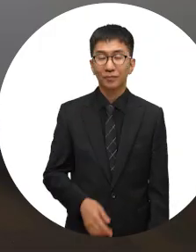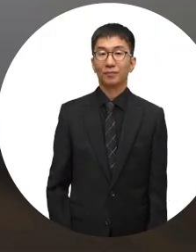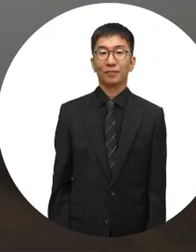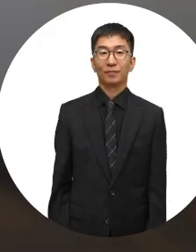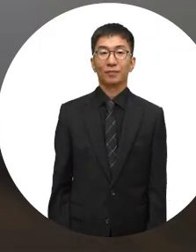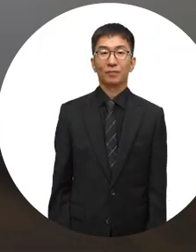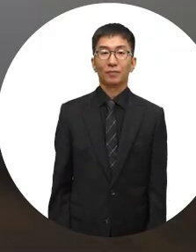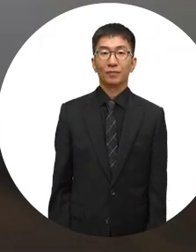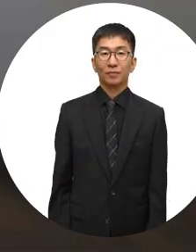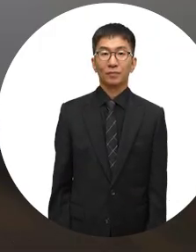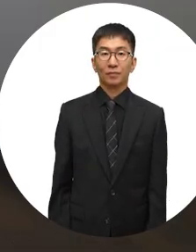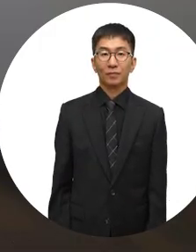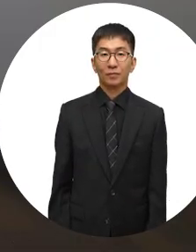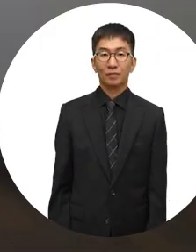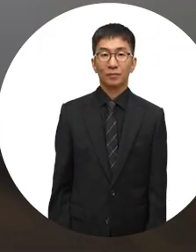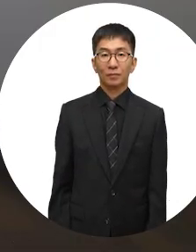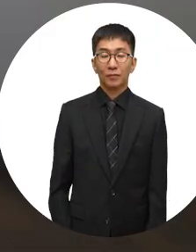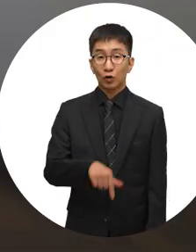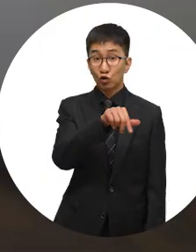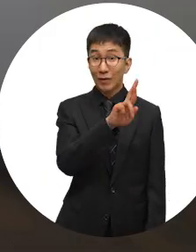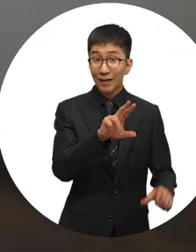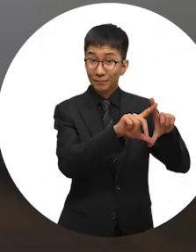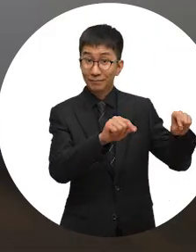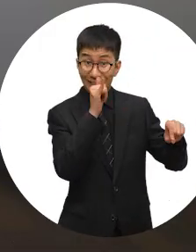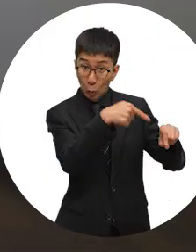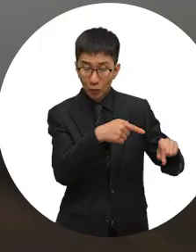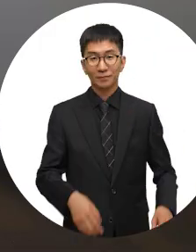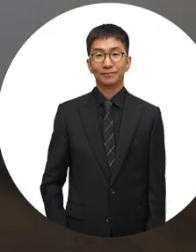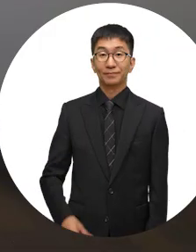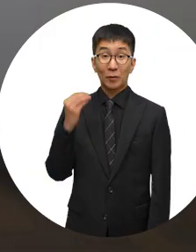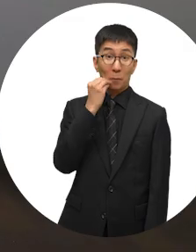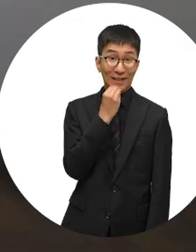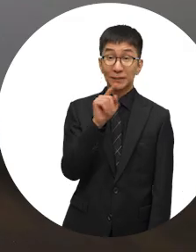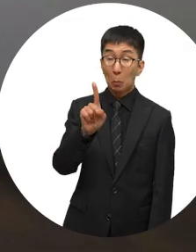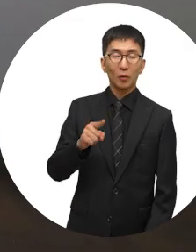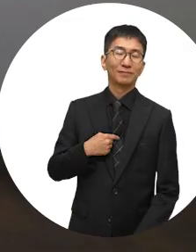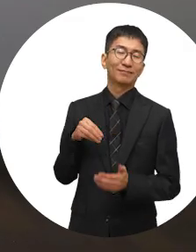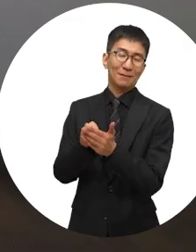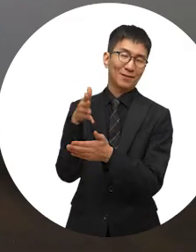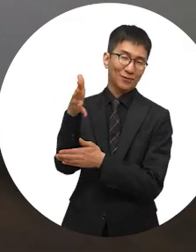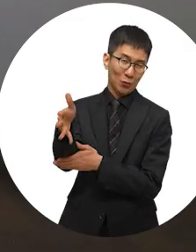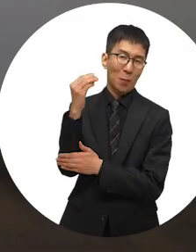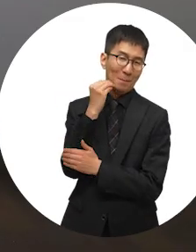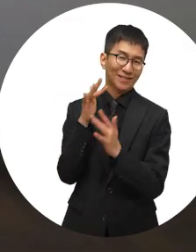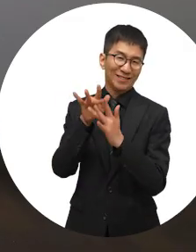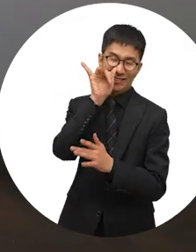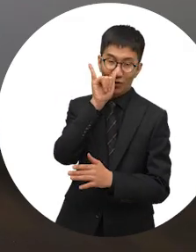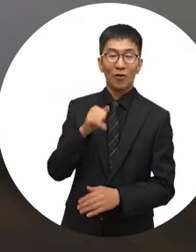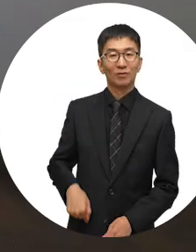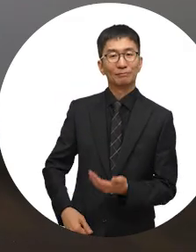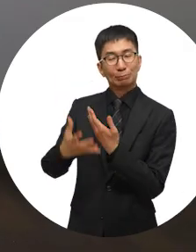더 자세하고 세부적인 내용을 알고 싶으시다면 지금 보이는 QR 또는 경기대학교 입학처 홈페이지